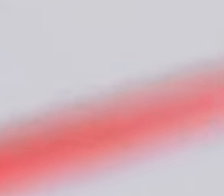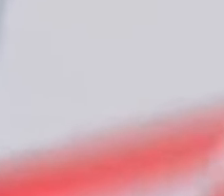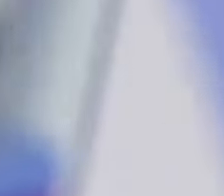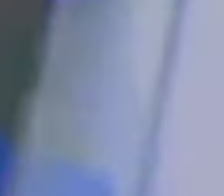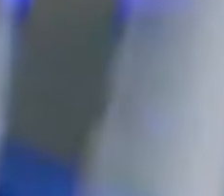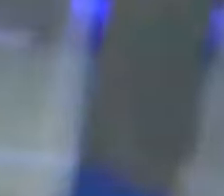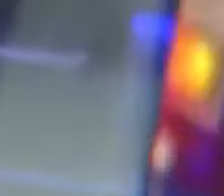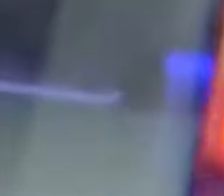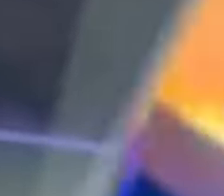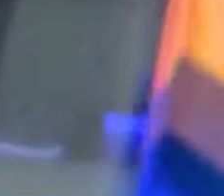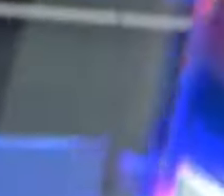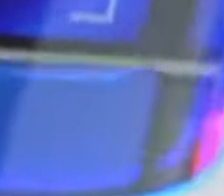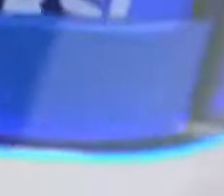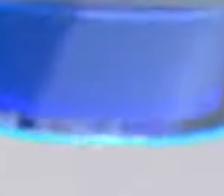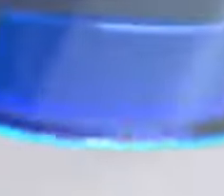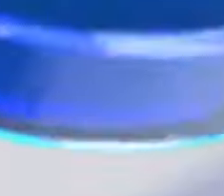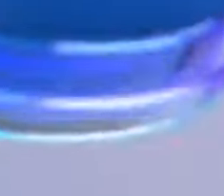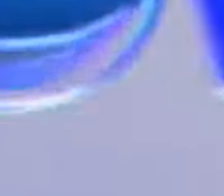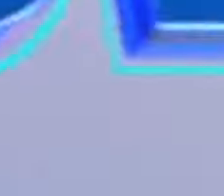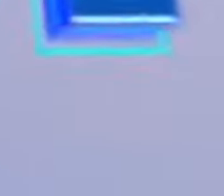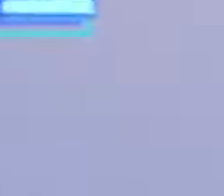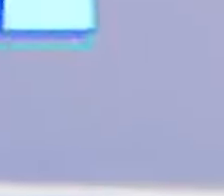sama-sama tayong magiging sasaki!